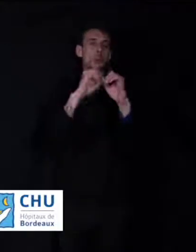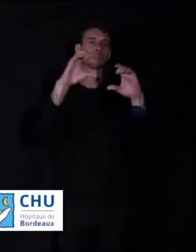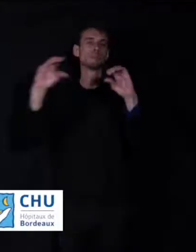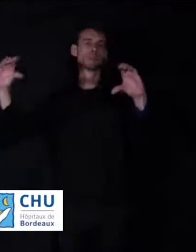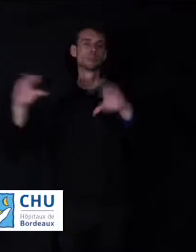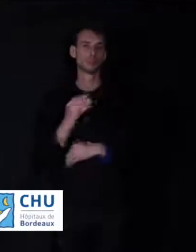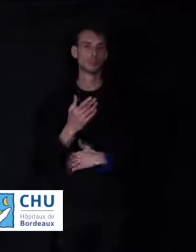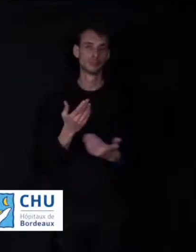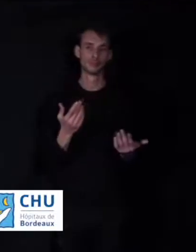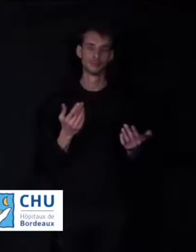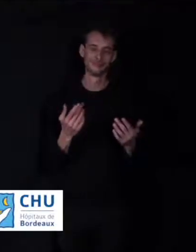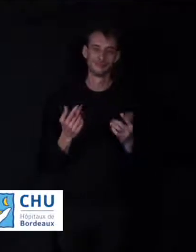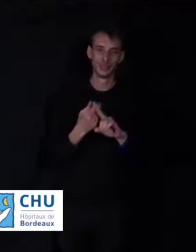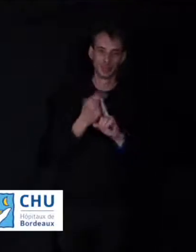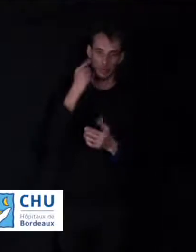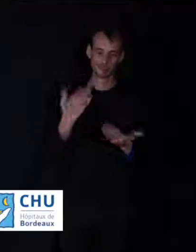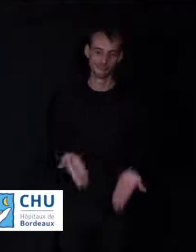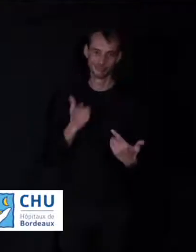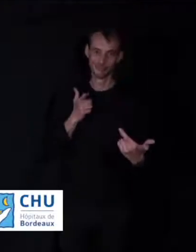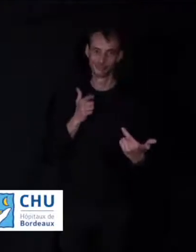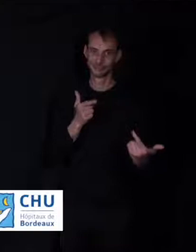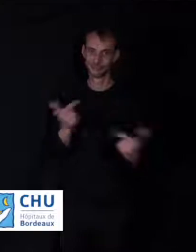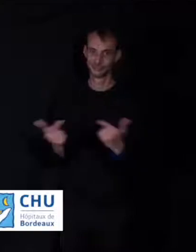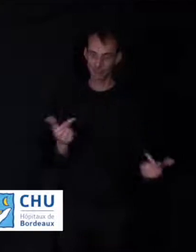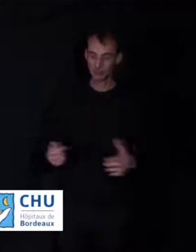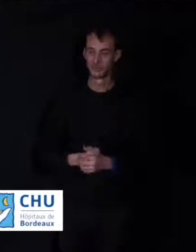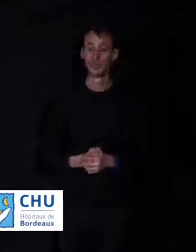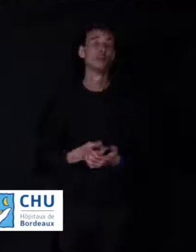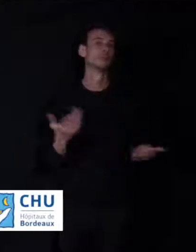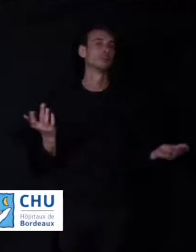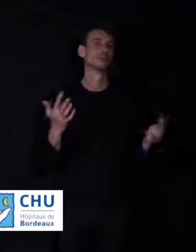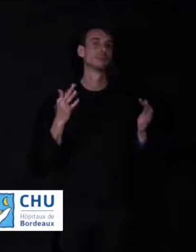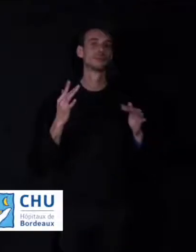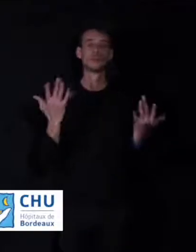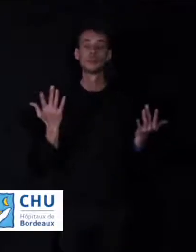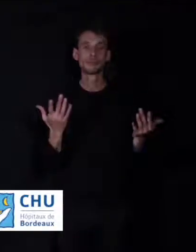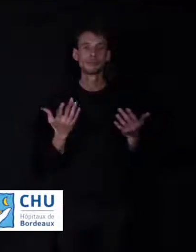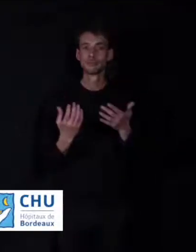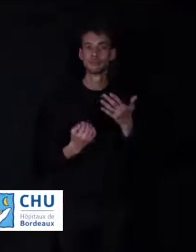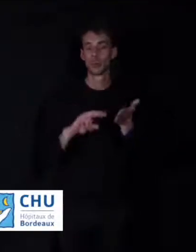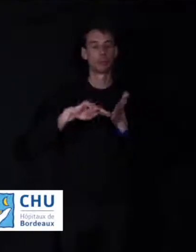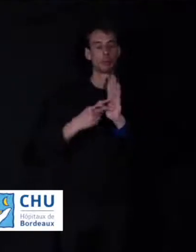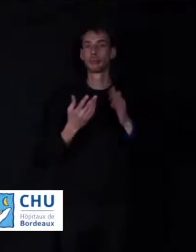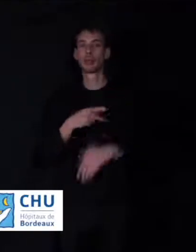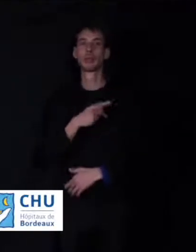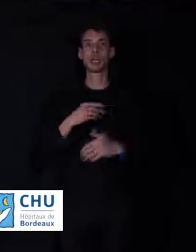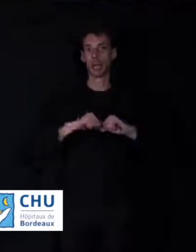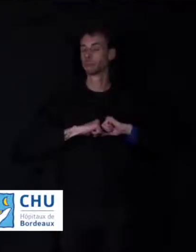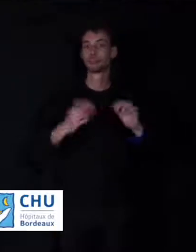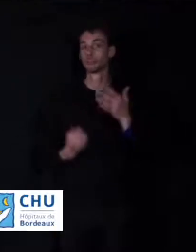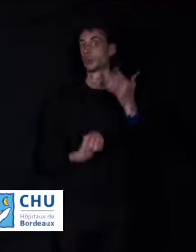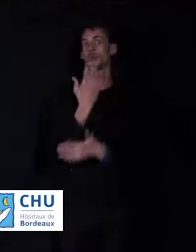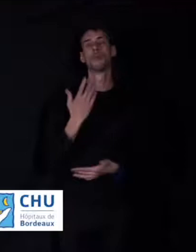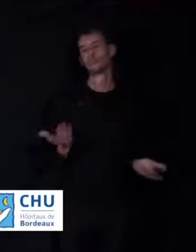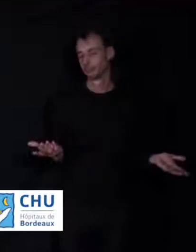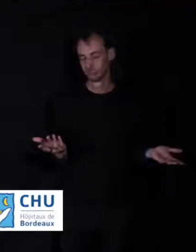ce débat. La plus grande avancée médicale, je pense que personne ne peut le contester, sauve chaque année des millions de vies, on verra des chiffres